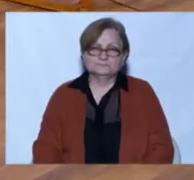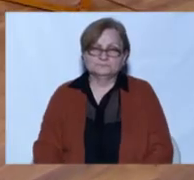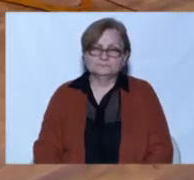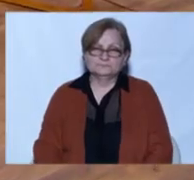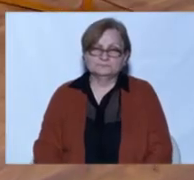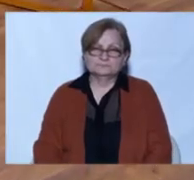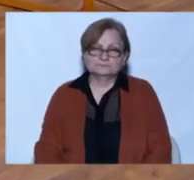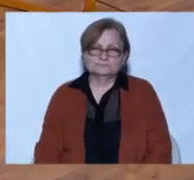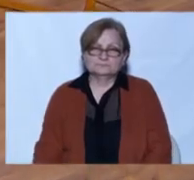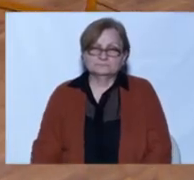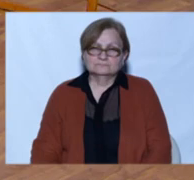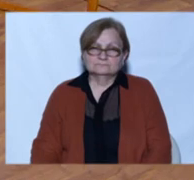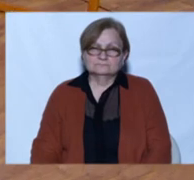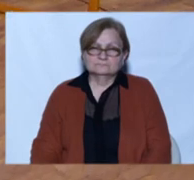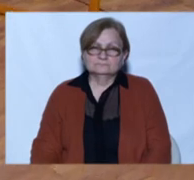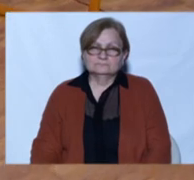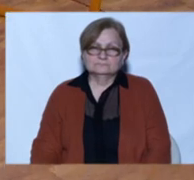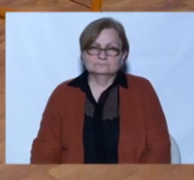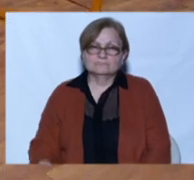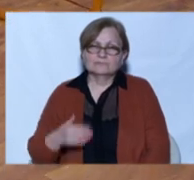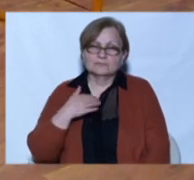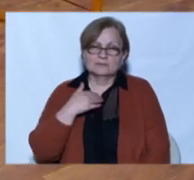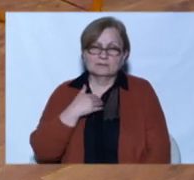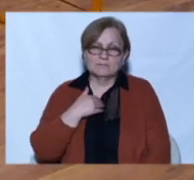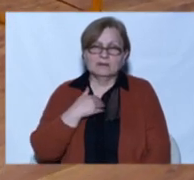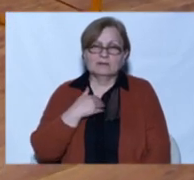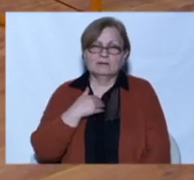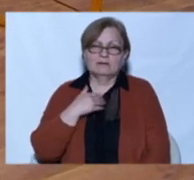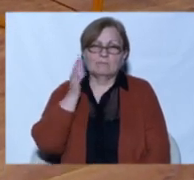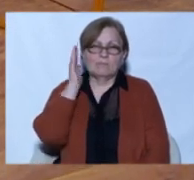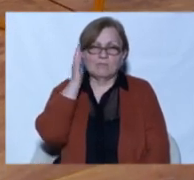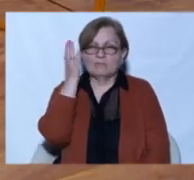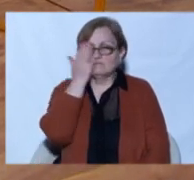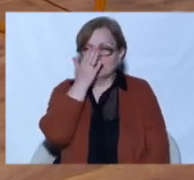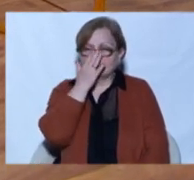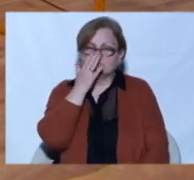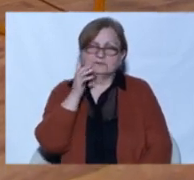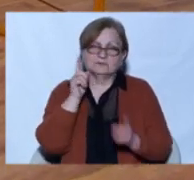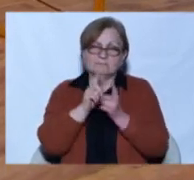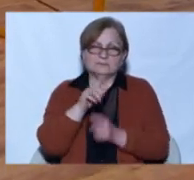მე მომავალ გაკვეთილამდე გემშვიდობებით.